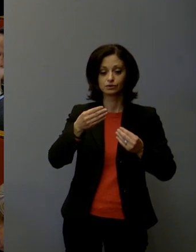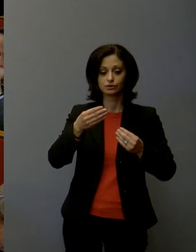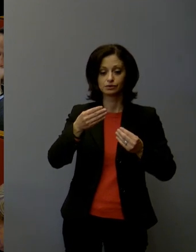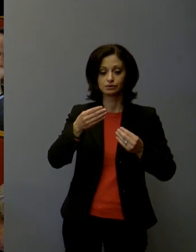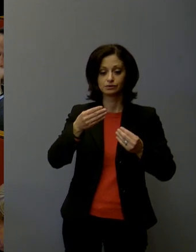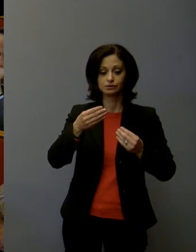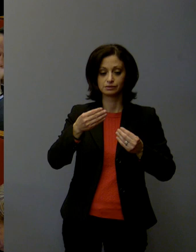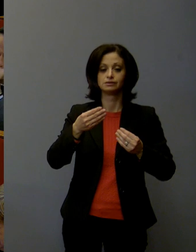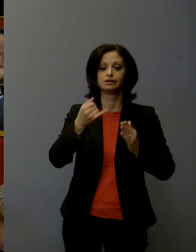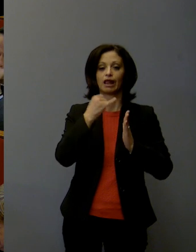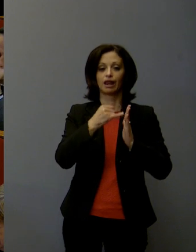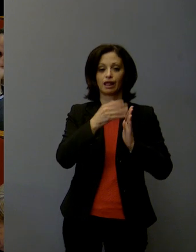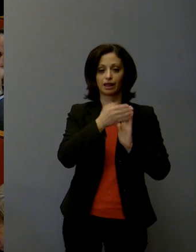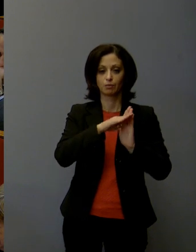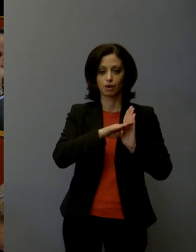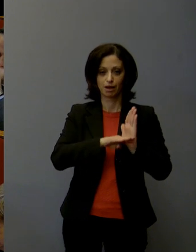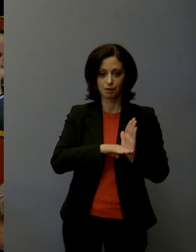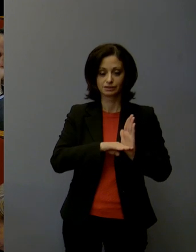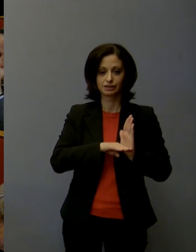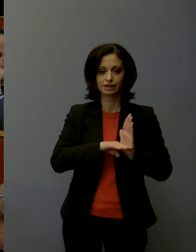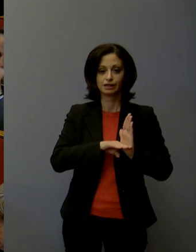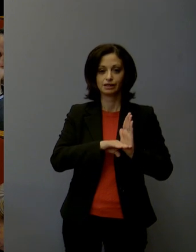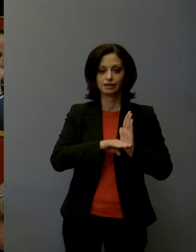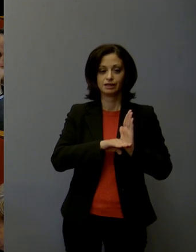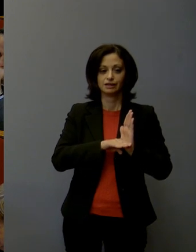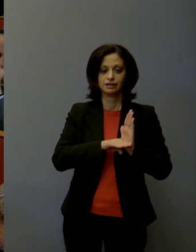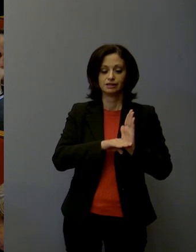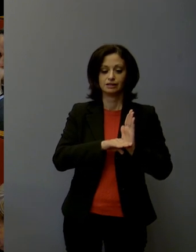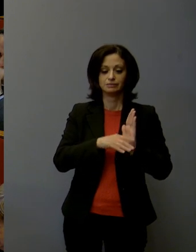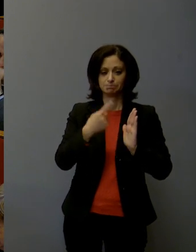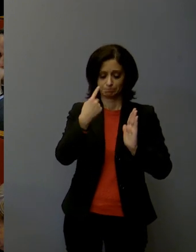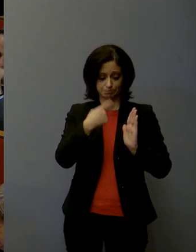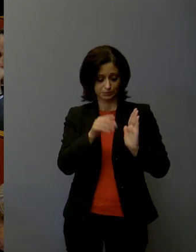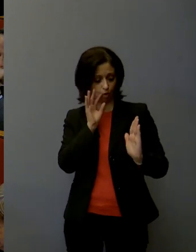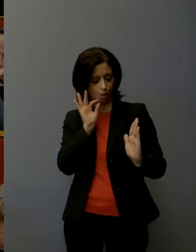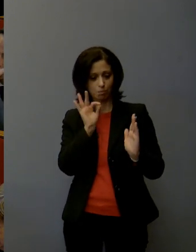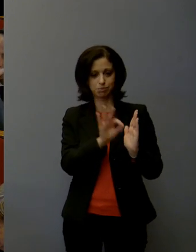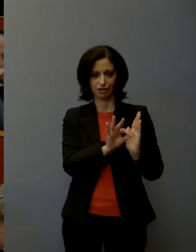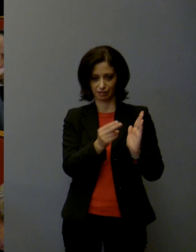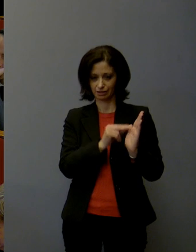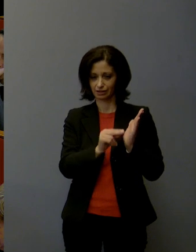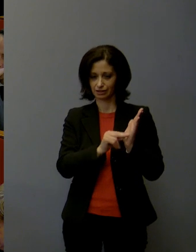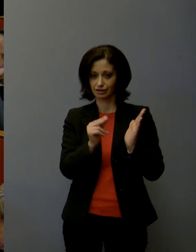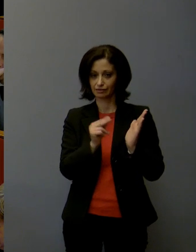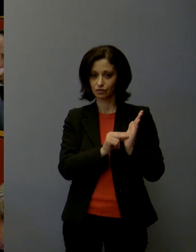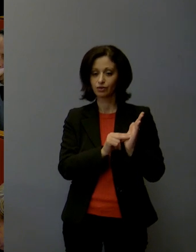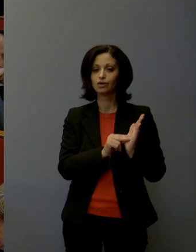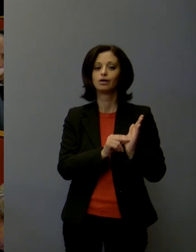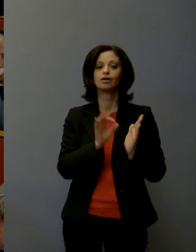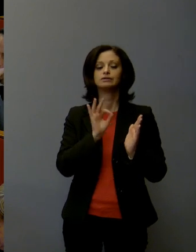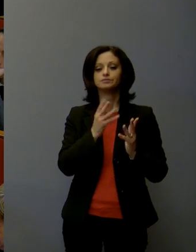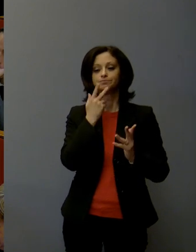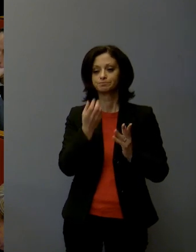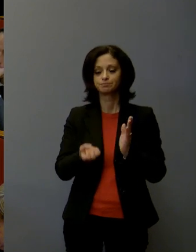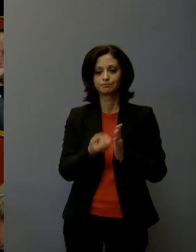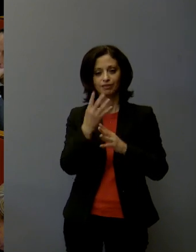le mie programmatiche e dove l'obiettivo posto in questi nelle linee è quello proprio di